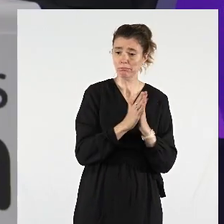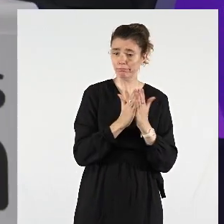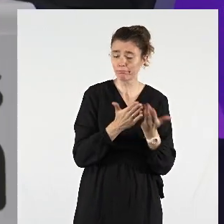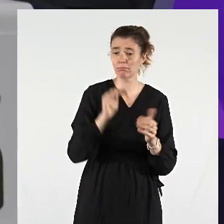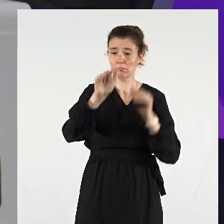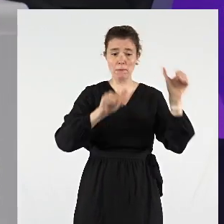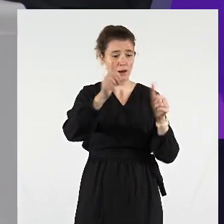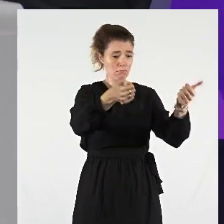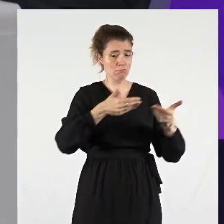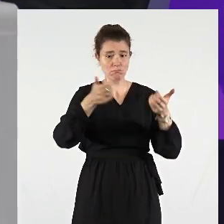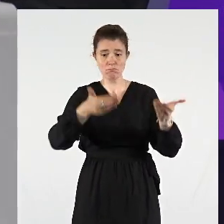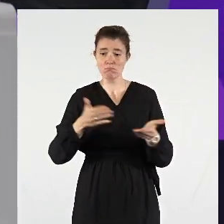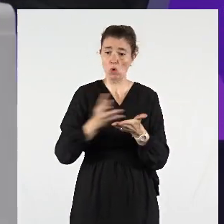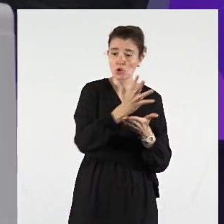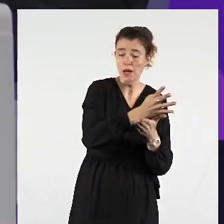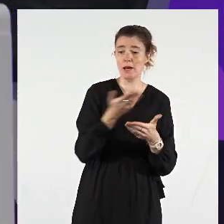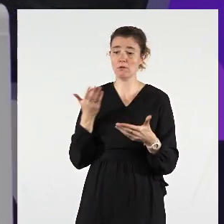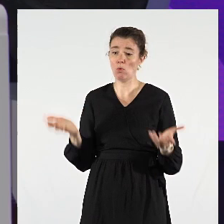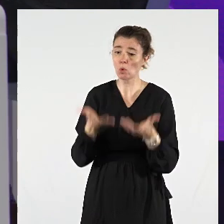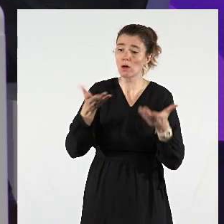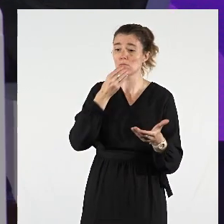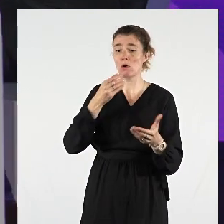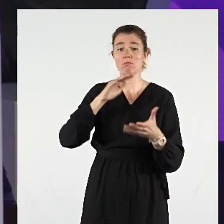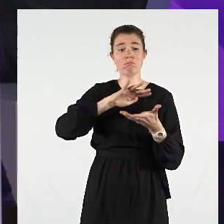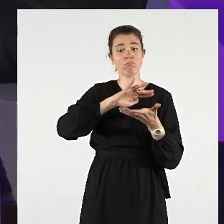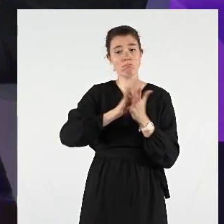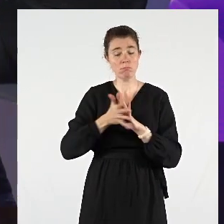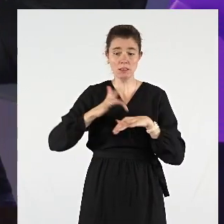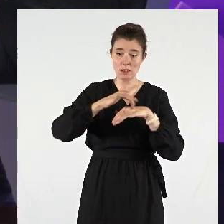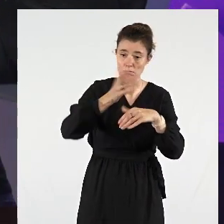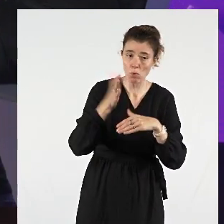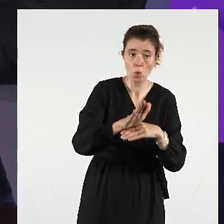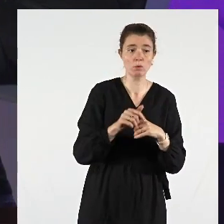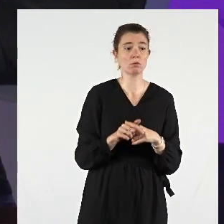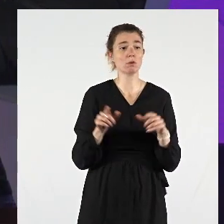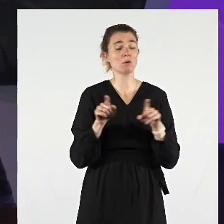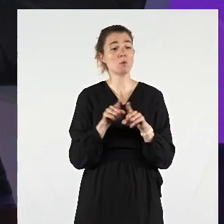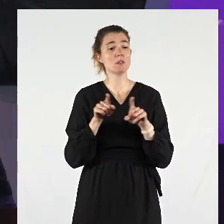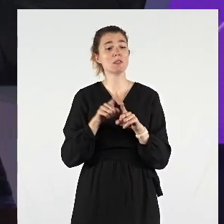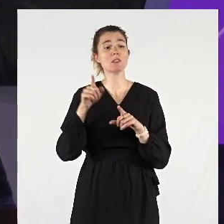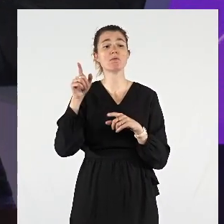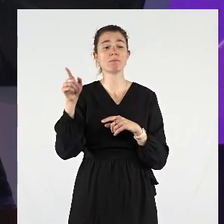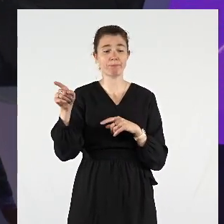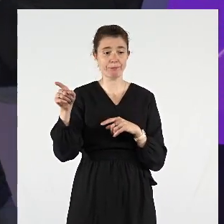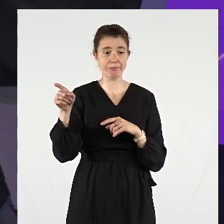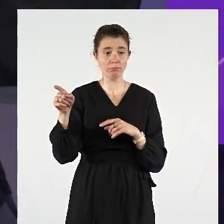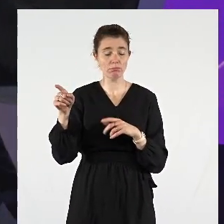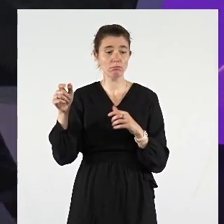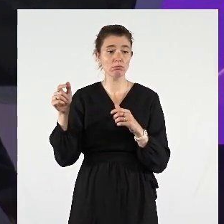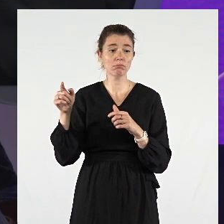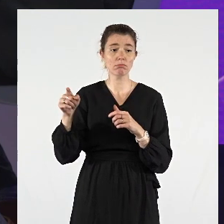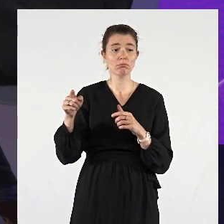les bonnes pratiques. La Caisse des dépôts et consignations, qui gère la CNRACL, a également mis en œuvre un outil